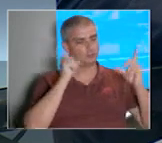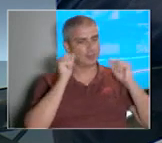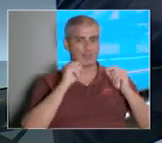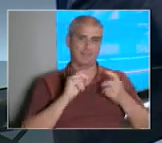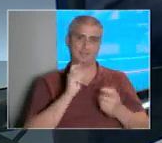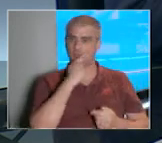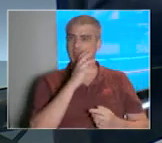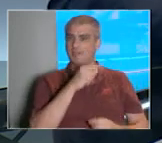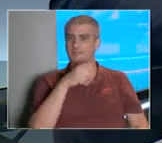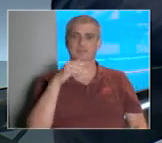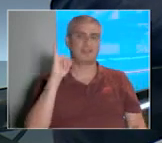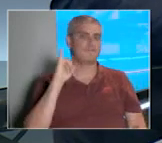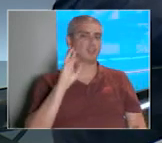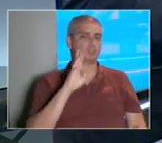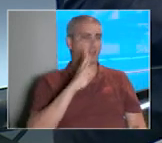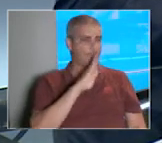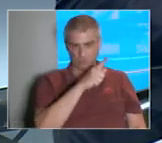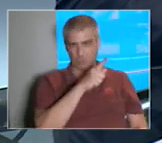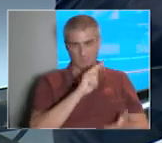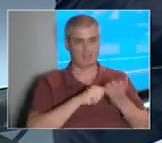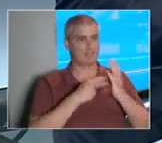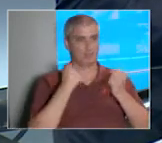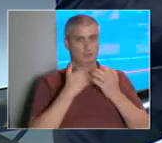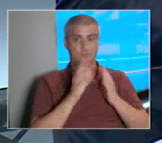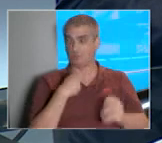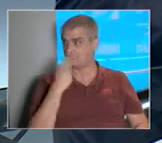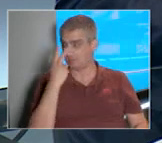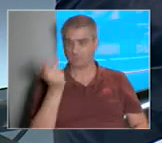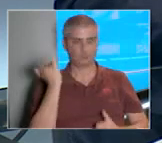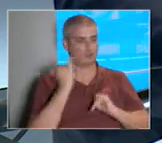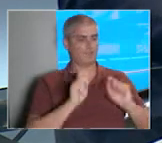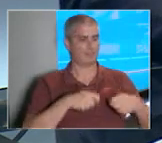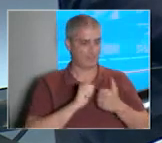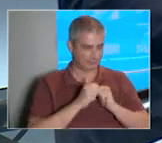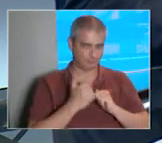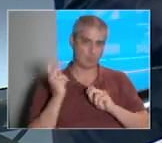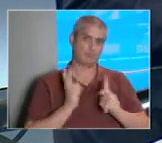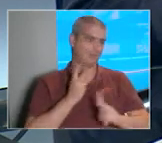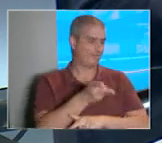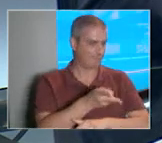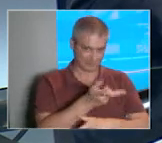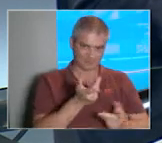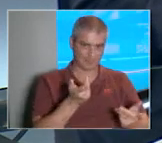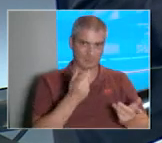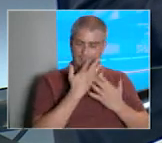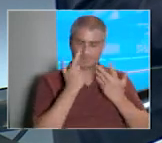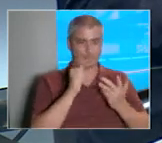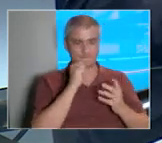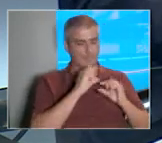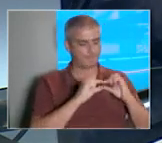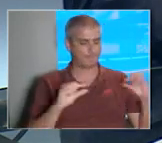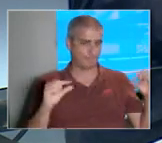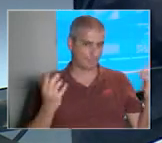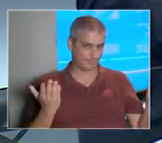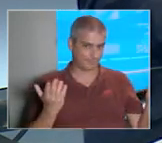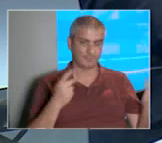יפעת שאשא ביטון. אתה דאגת לסדר את העניינים שחדרי הכושר ייפתחו מחדש. ראיתי שהבאת נעלי ספורט, גם קפצת למים כאן בכנסת, רק נדבר שהם מים רדודים.